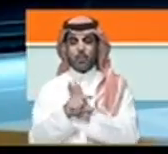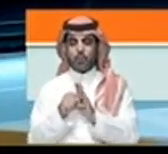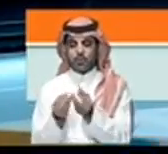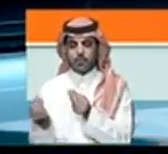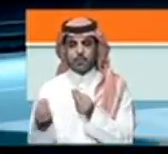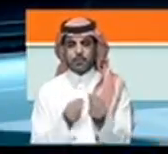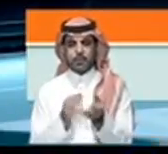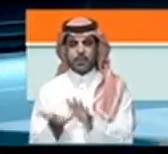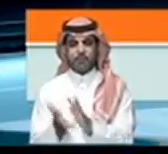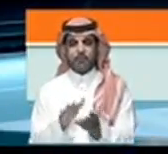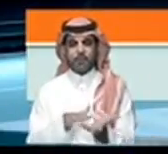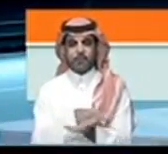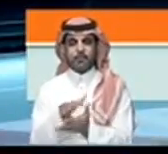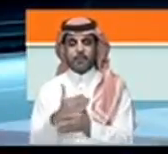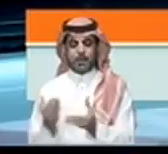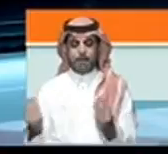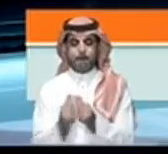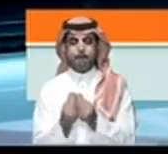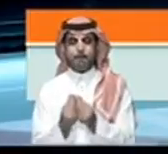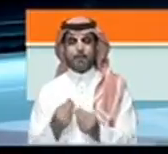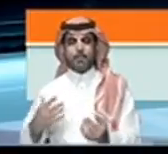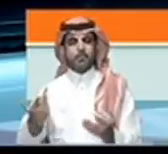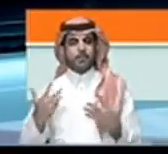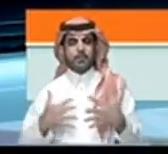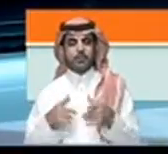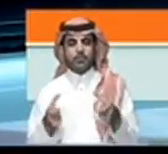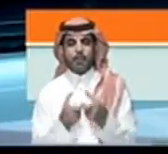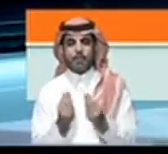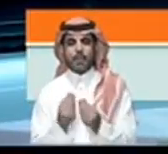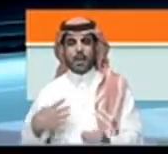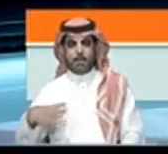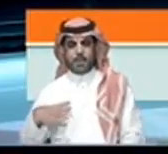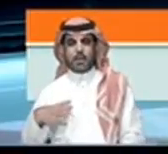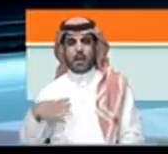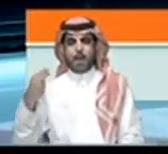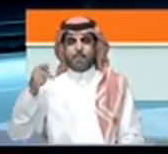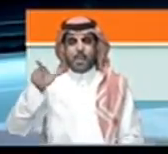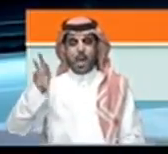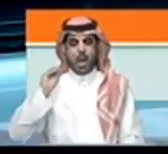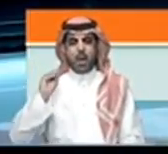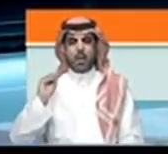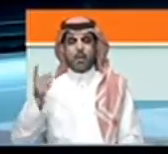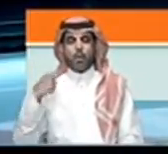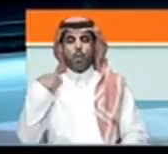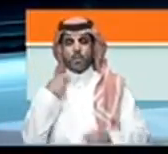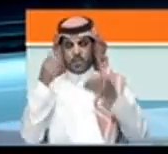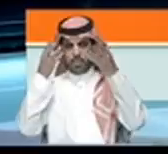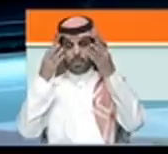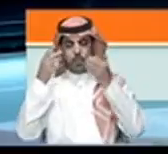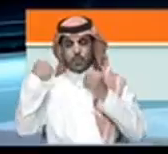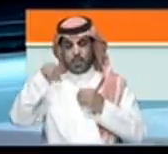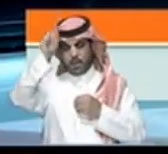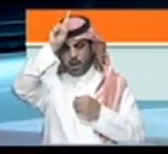الاحداث في المنطقه حضر الاجتماع صاحب السمو الملكي الامير عبد الله بن بندر بن عبدالعزيز وزير الحرس الوطني